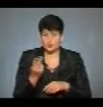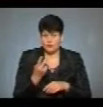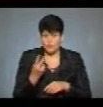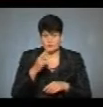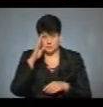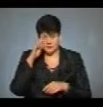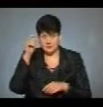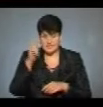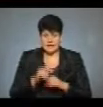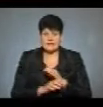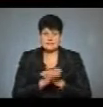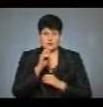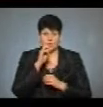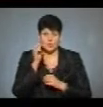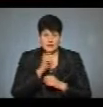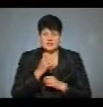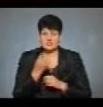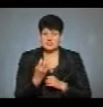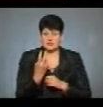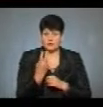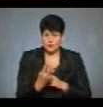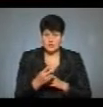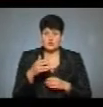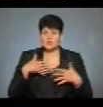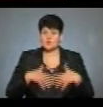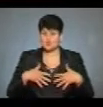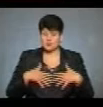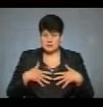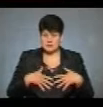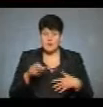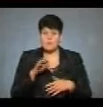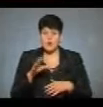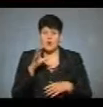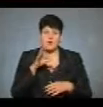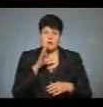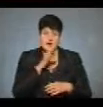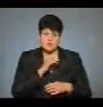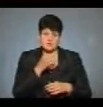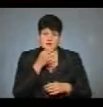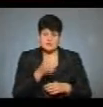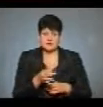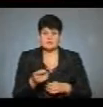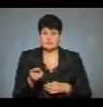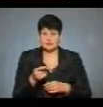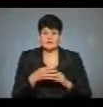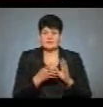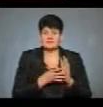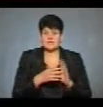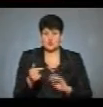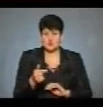затриманих приїхали зі Східної України, ще 2 – з Грузії. Про крадіжку в квартирі у поліцію повідомила тернополянка 19